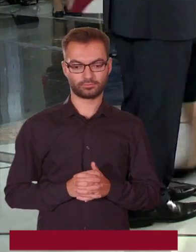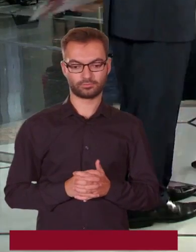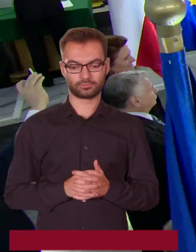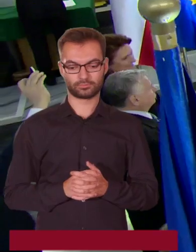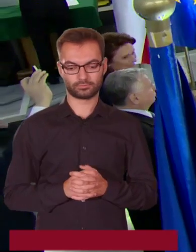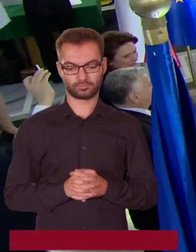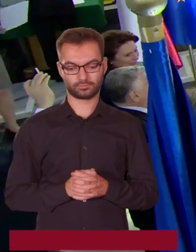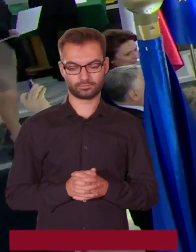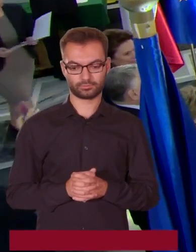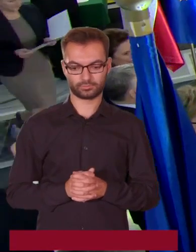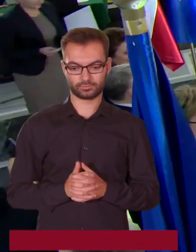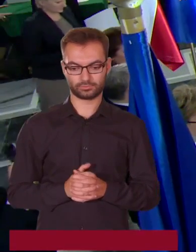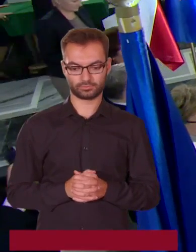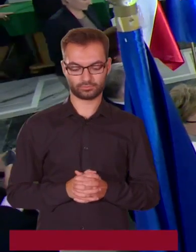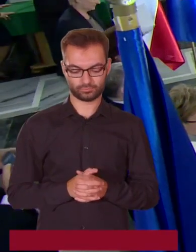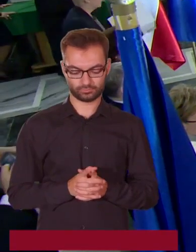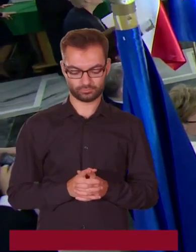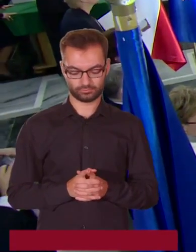Proszę pana Michała Jacha.